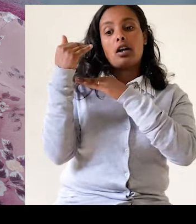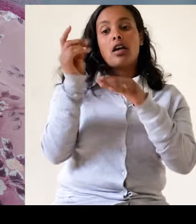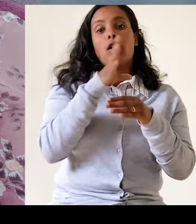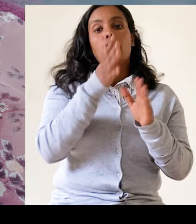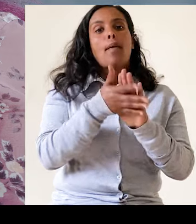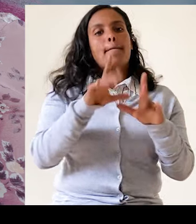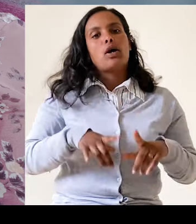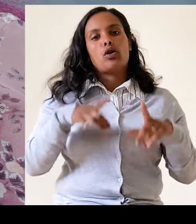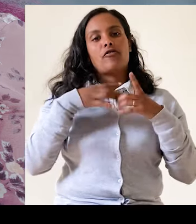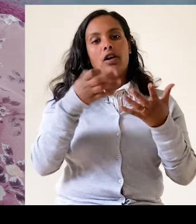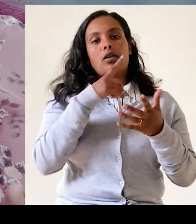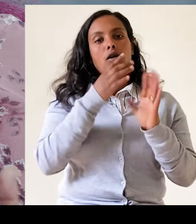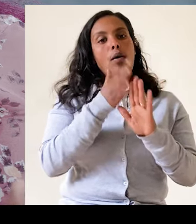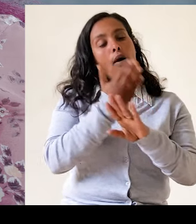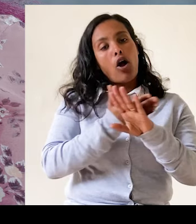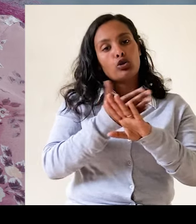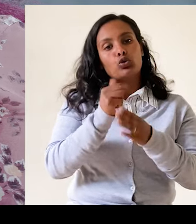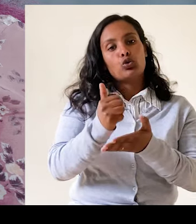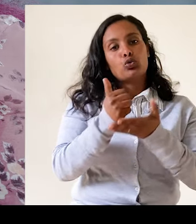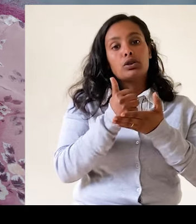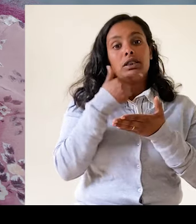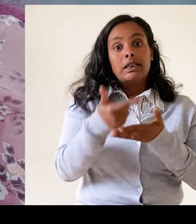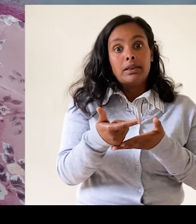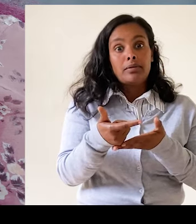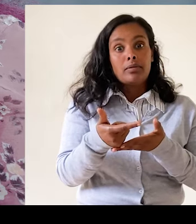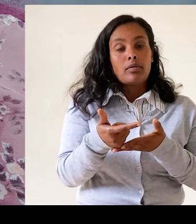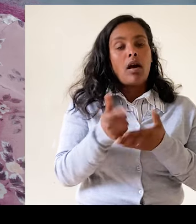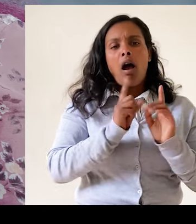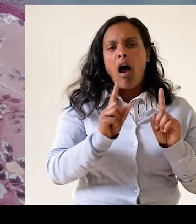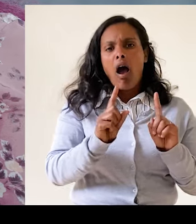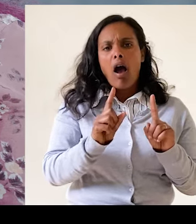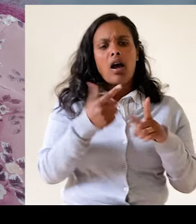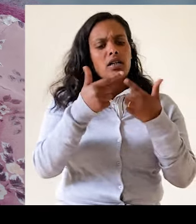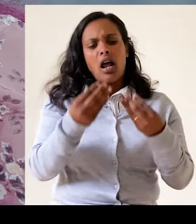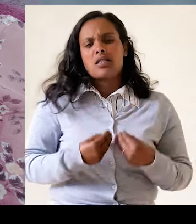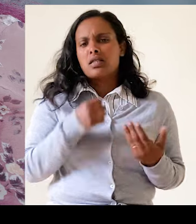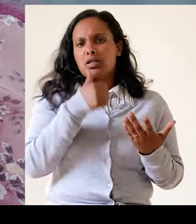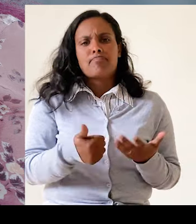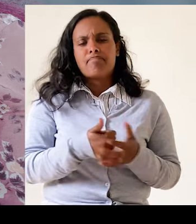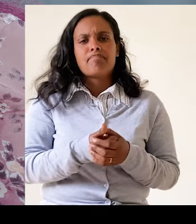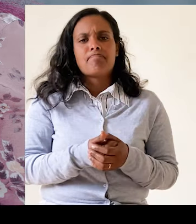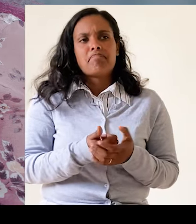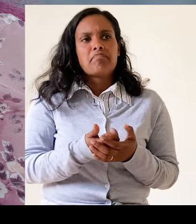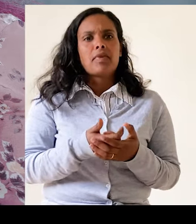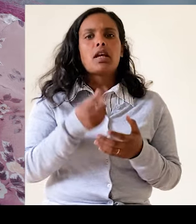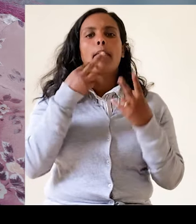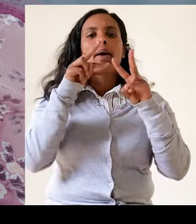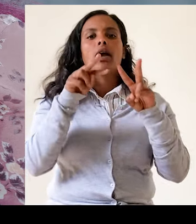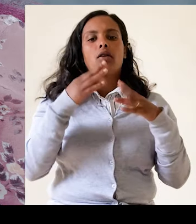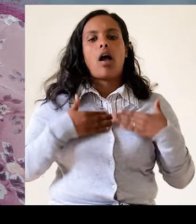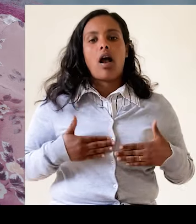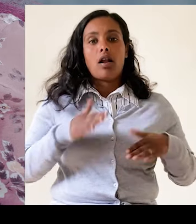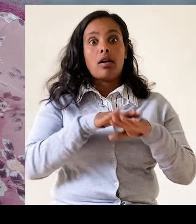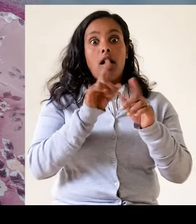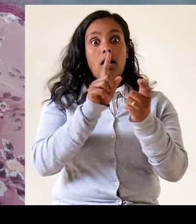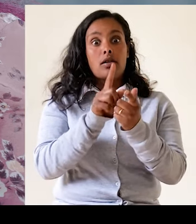ሳልሆን መኖር እፈልጋለሁ፣ እባካችሁ እርዱኝ ስትይ እድል አይሰጥሽም። የሚመለከተው